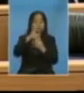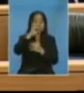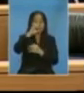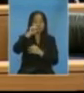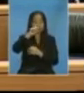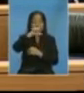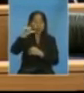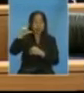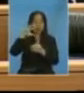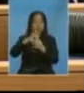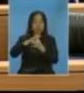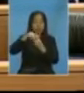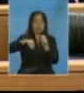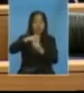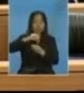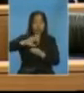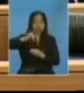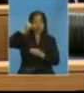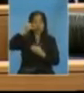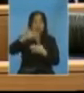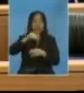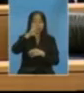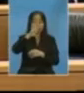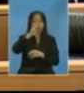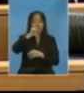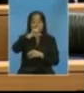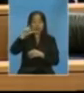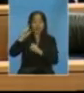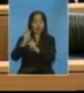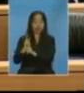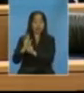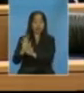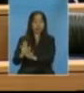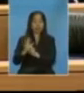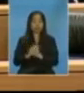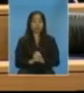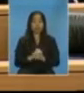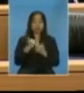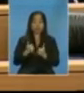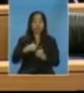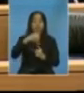เมื่อเศรษฐกิจฟื้นขึ้นมาอีก400,000 ล้านเราจึงไม่ใช้ไงครับผ